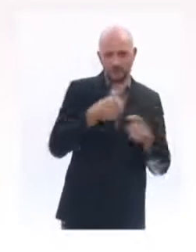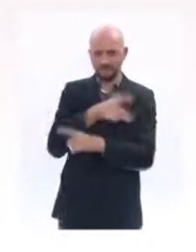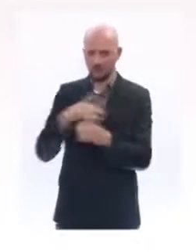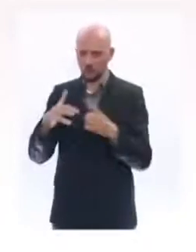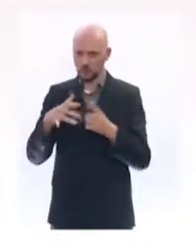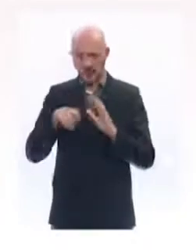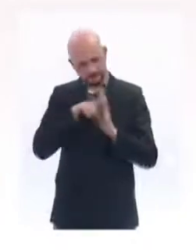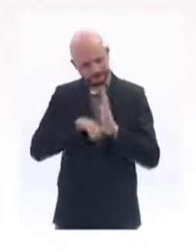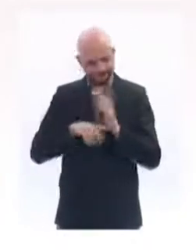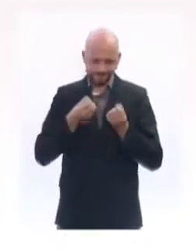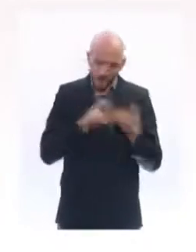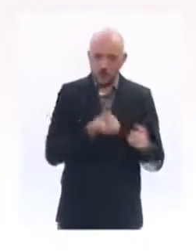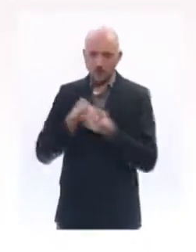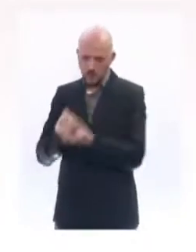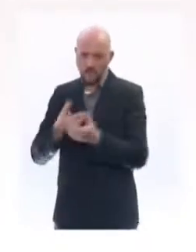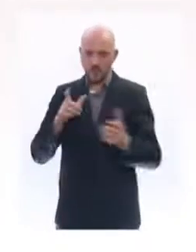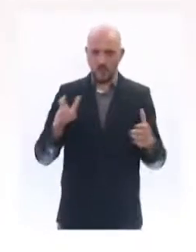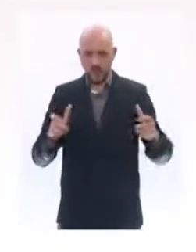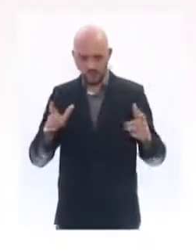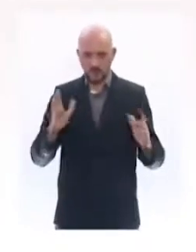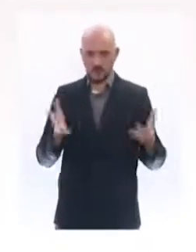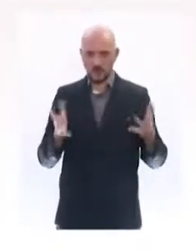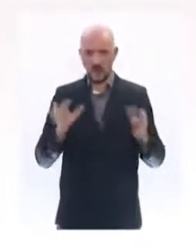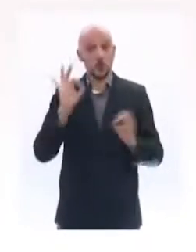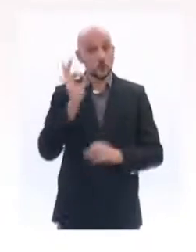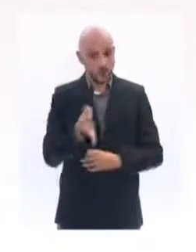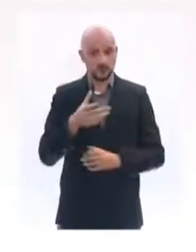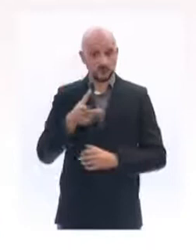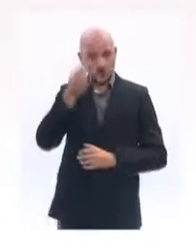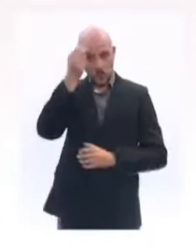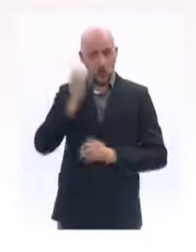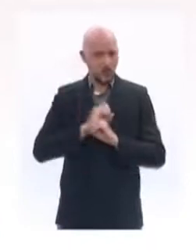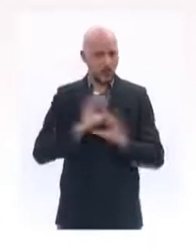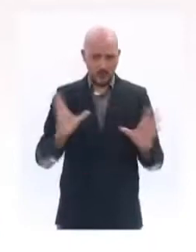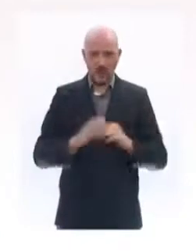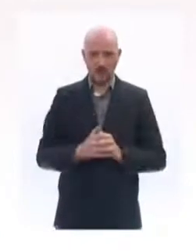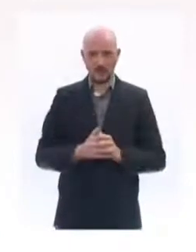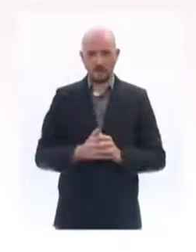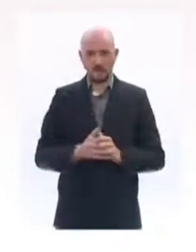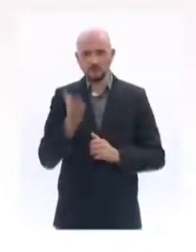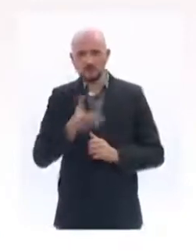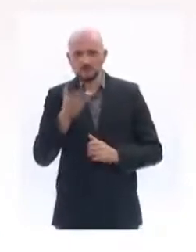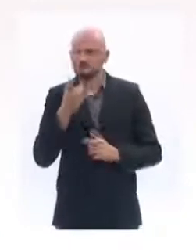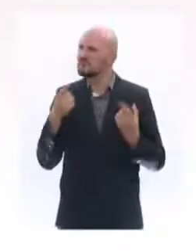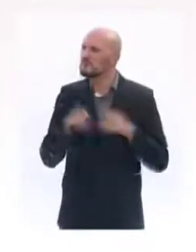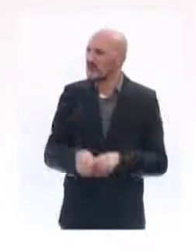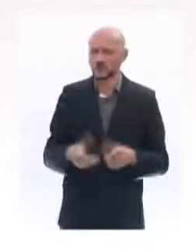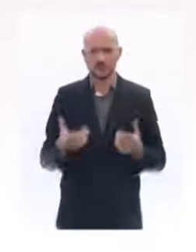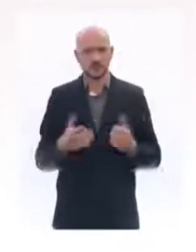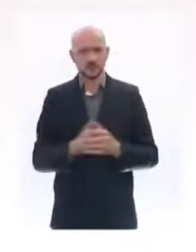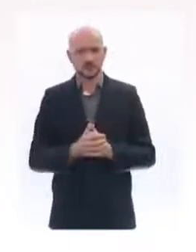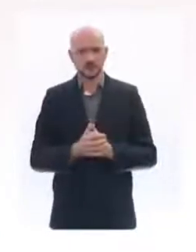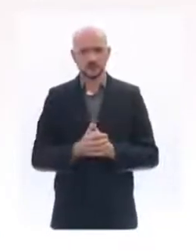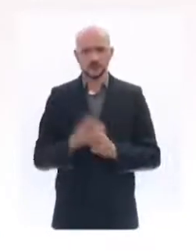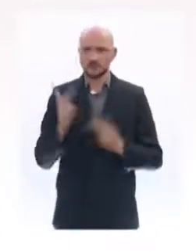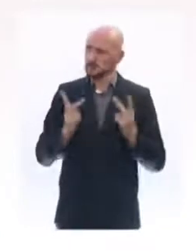mesures je comprends la difficulté immense le sentiment d'injustice est parfois la